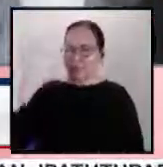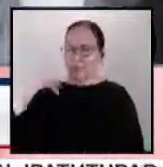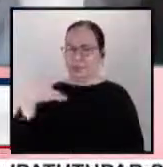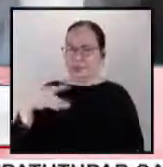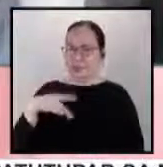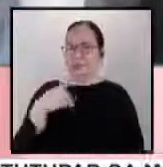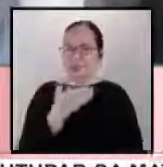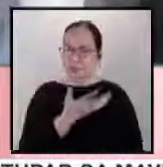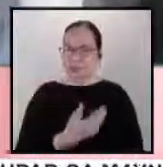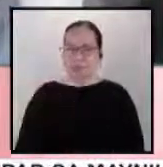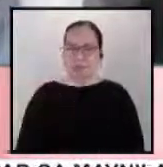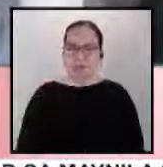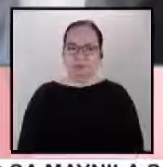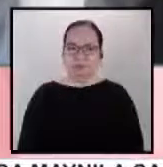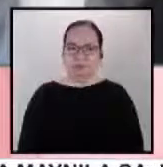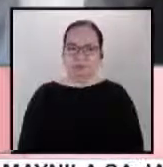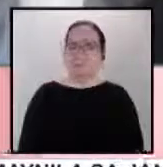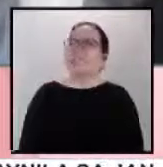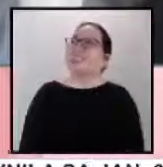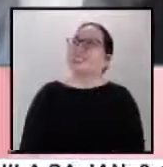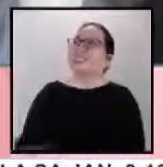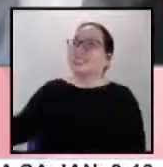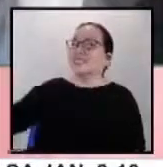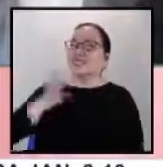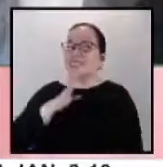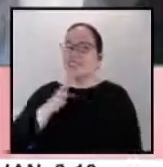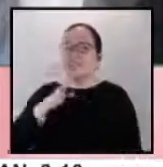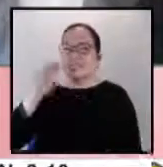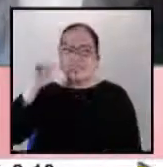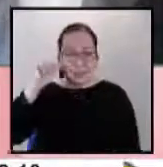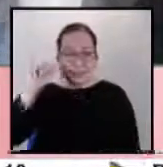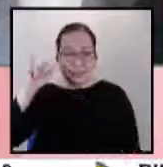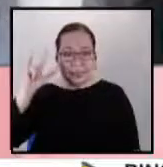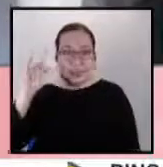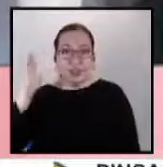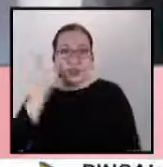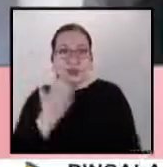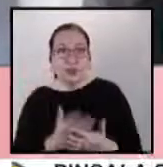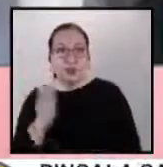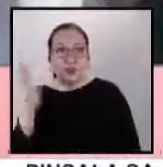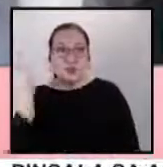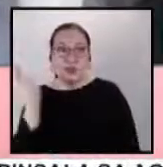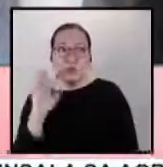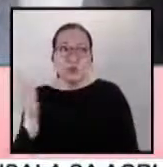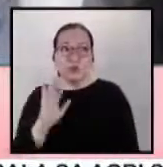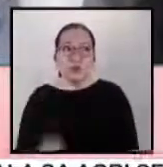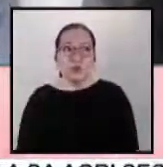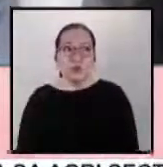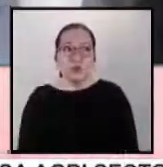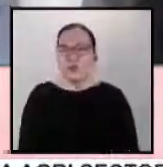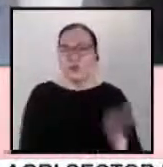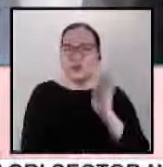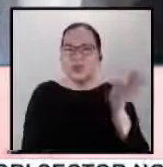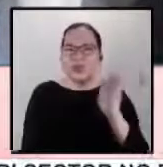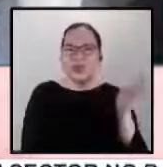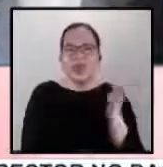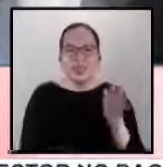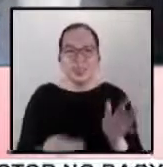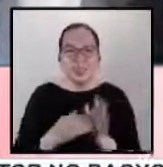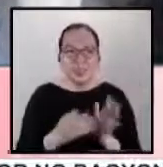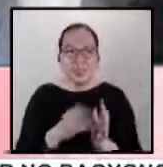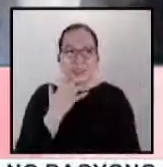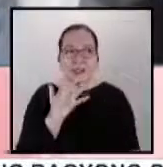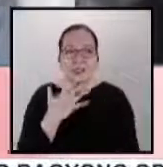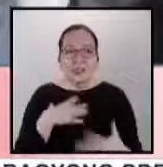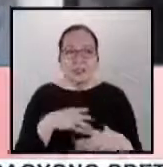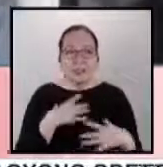Sir Boyet, pagkakabumaga, good morning. Oh, nabanggit mo kanina yung kulay. Anong kulay na mga damit ba ang